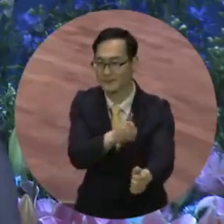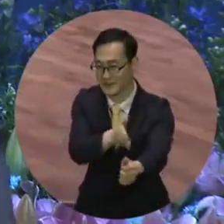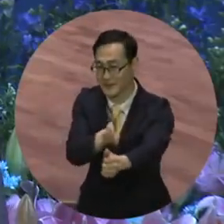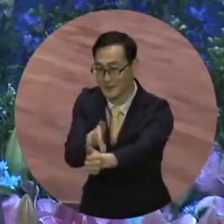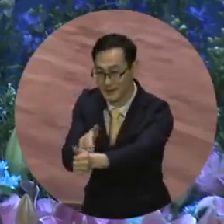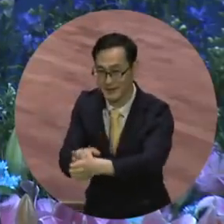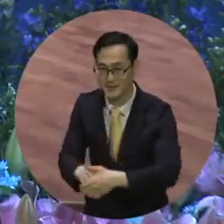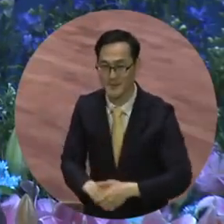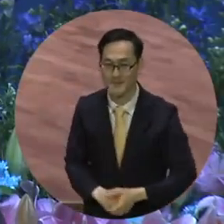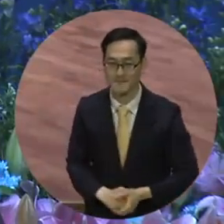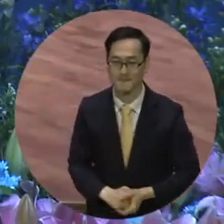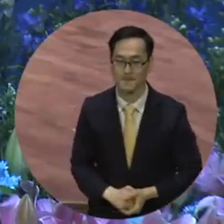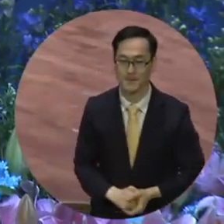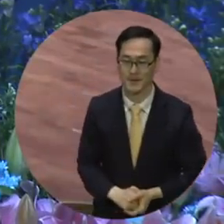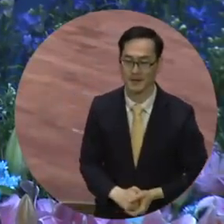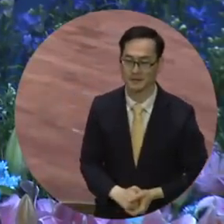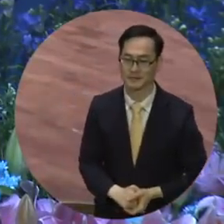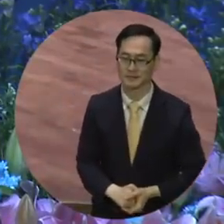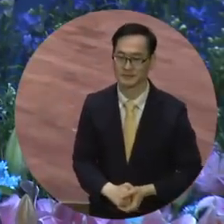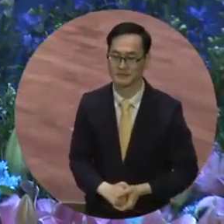뭐 지가 하나님이라고 인상 쓰고 있어.